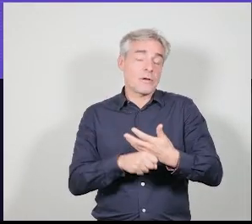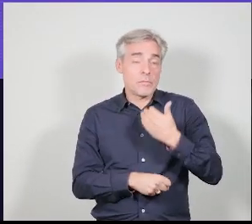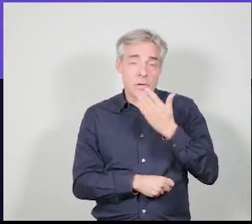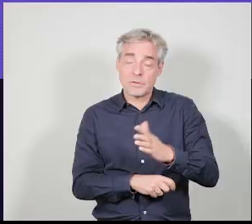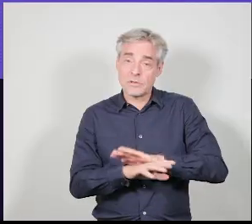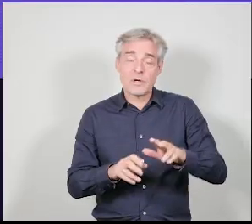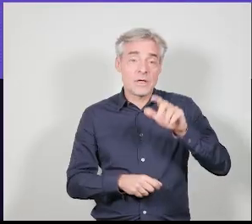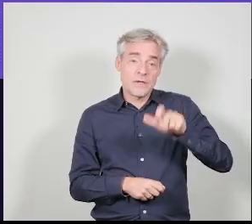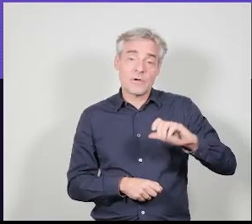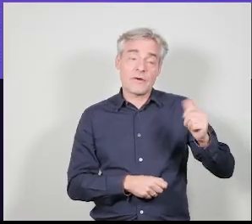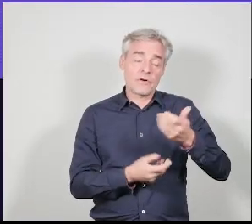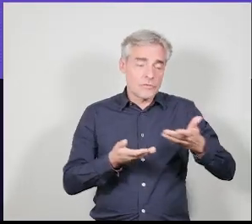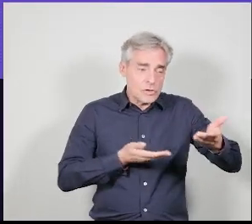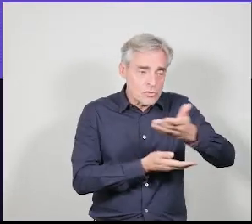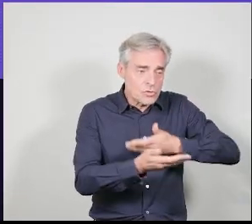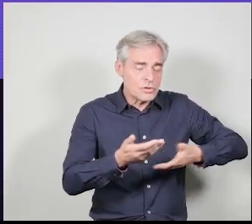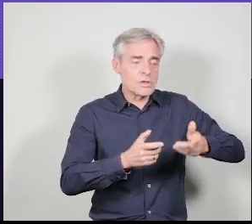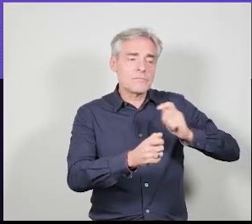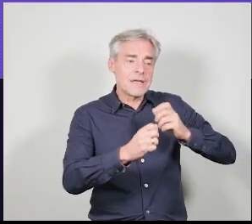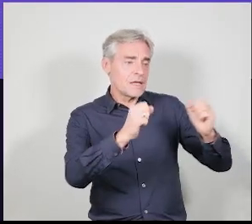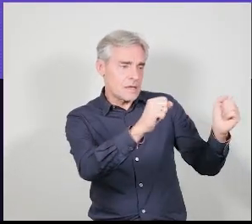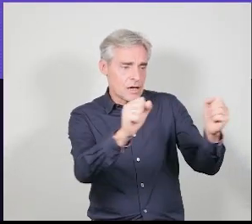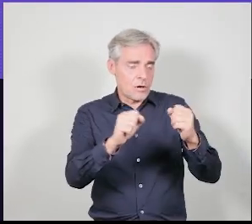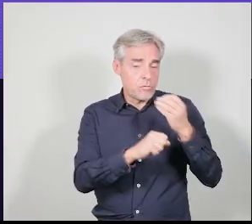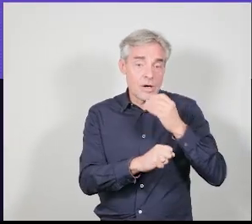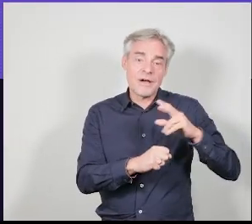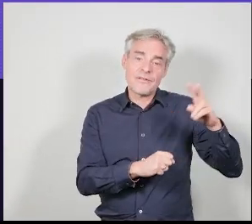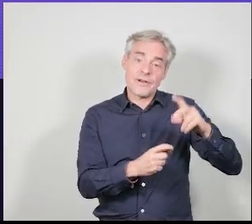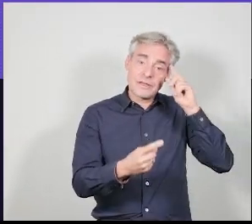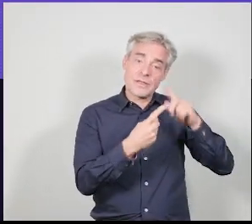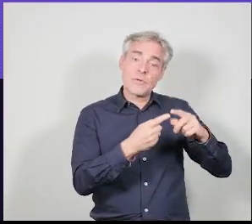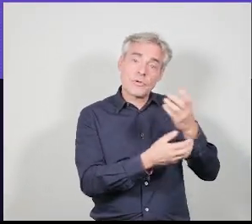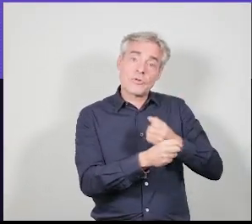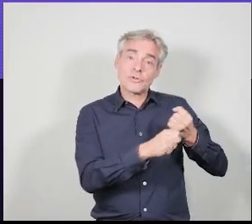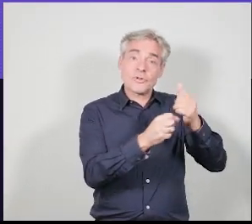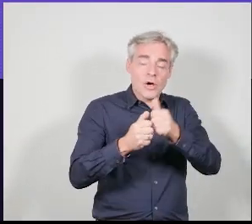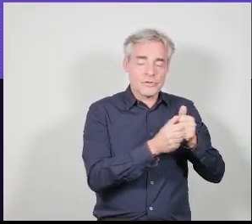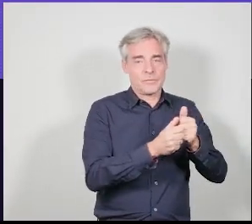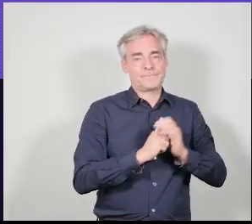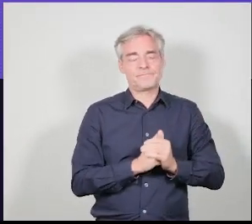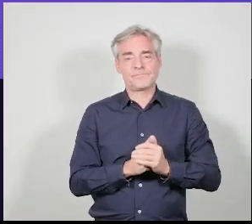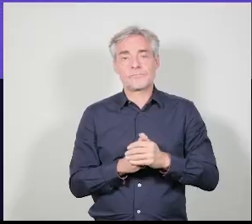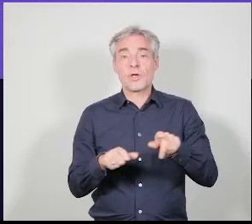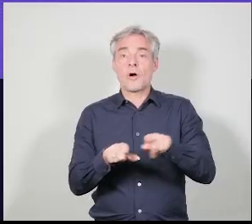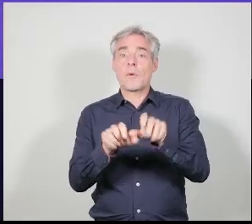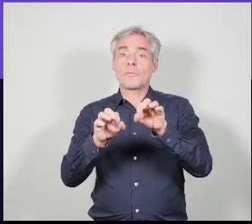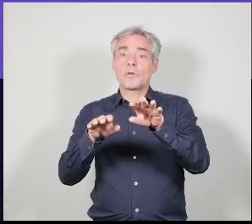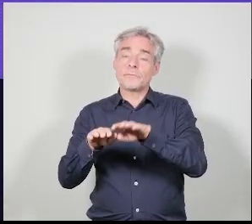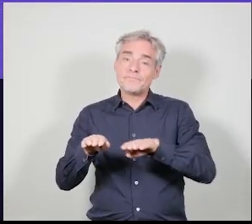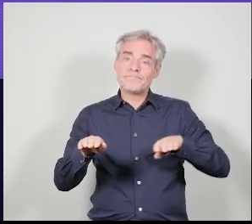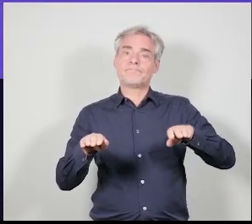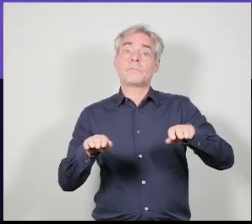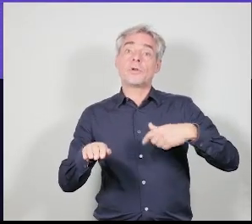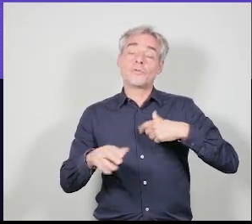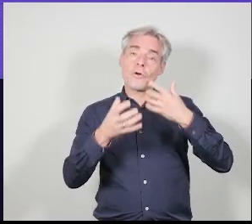nécessite que les acteurs discutent entre eux, que les acteurs se mettent d'accord aussi. Il y a vraiment un enjeu de construction. Et parallèlement, et nous, ce qu'on aurait